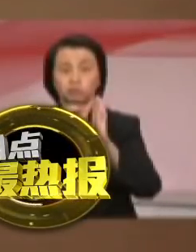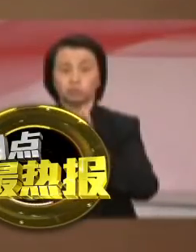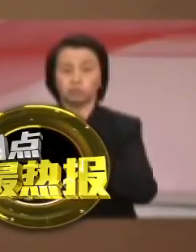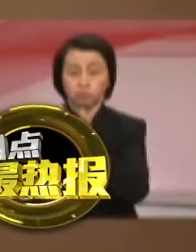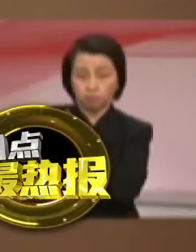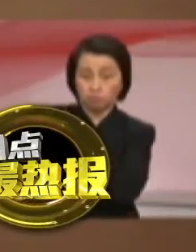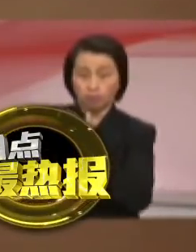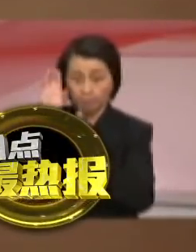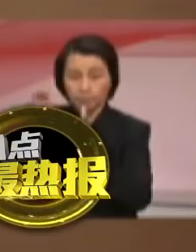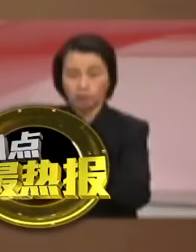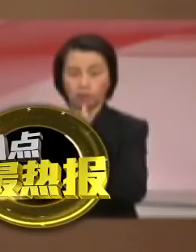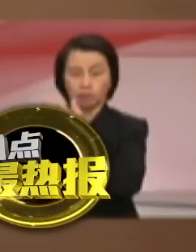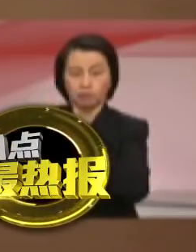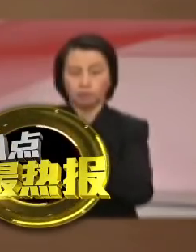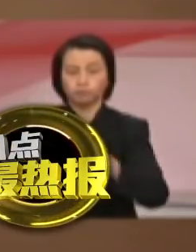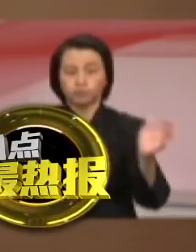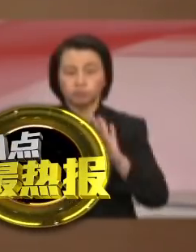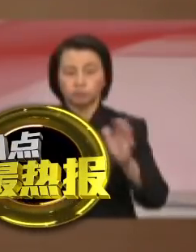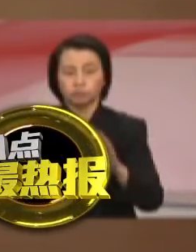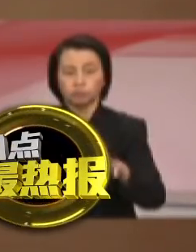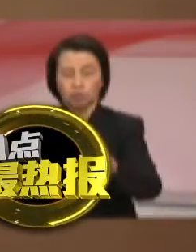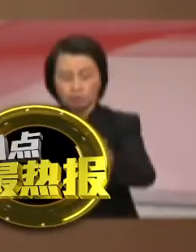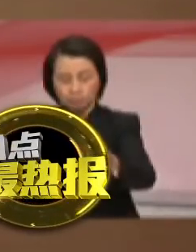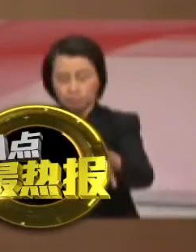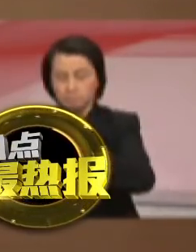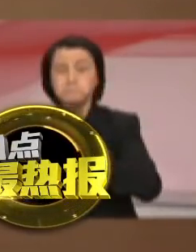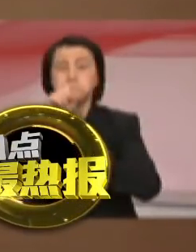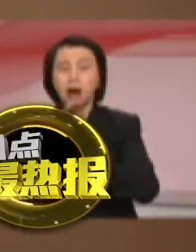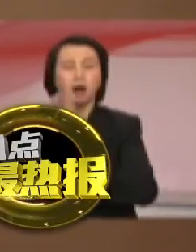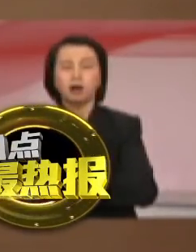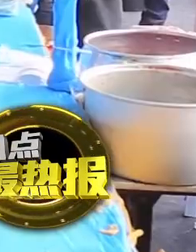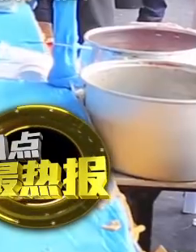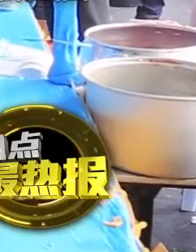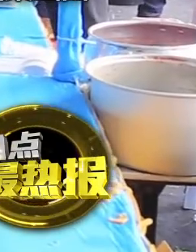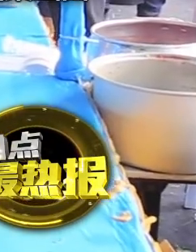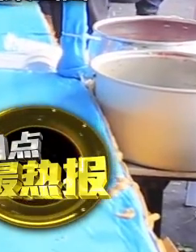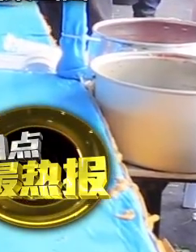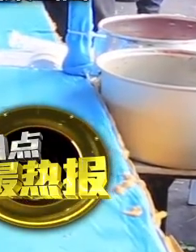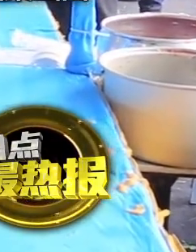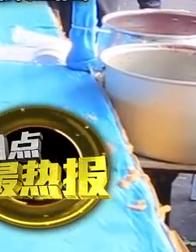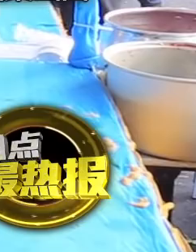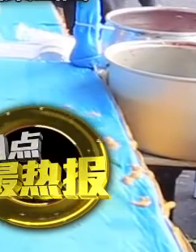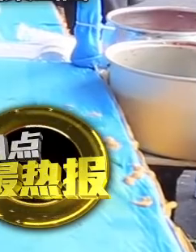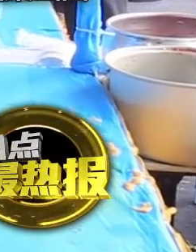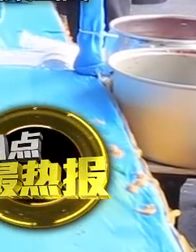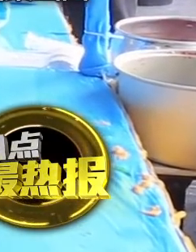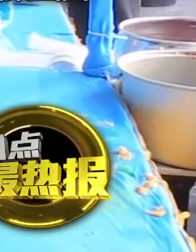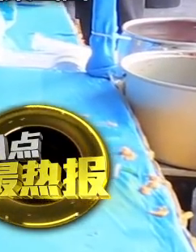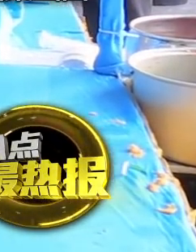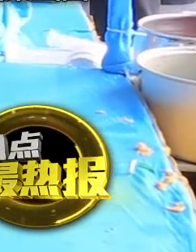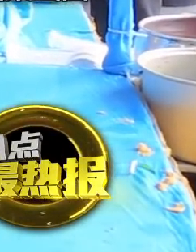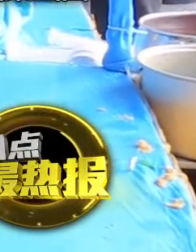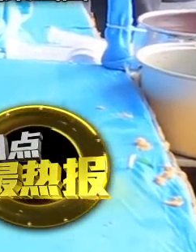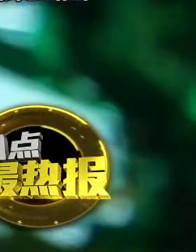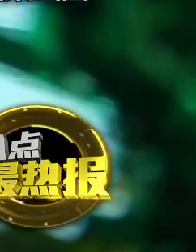国防部长伊斯迈沙比里今天在记者会上特别秀出透明手套当道具，表示有许多酒店和餐厅等在提供自